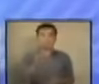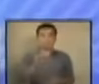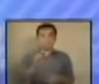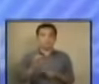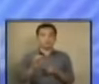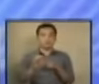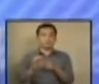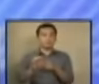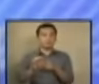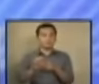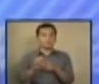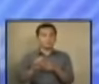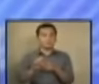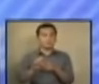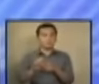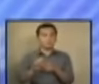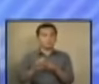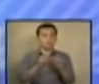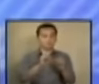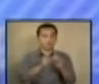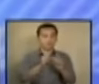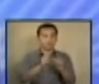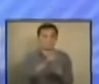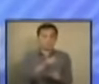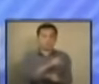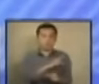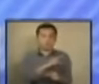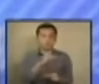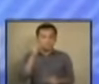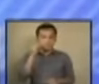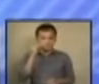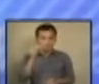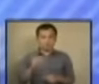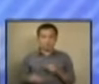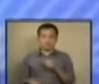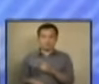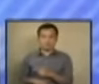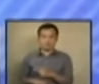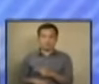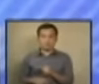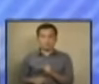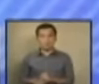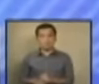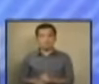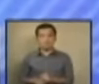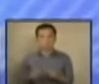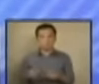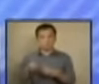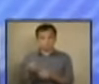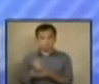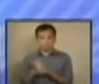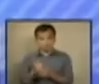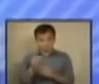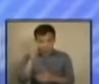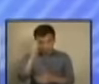para makakausap niyo ng personal itong si ma'am at opo. Maumpisan niyo na po yung inyong bibigyan na tulong. Ano po,